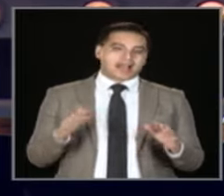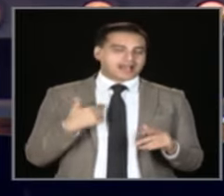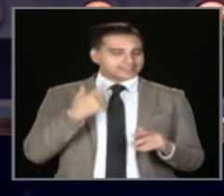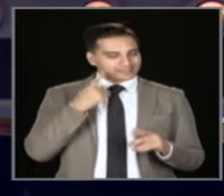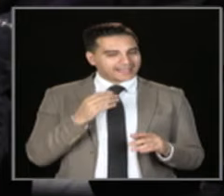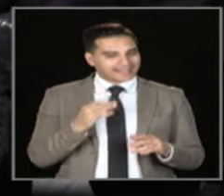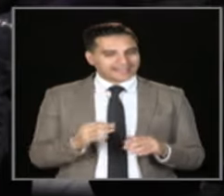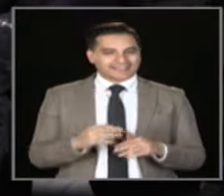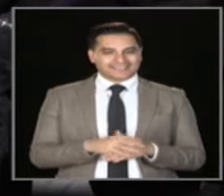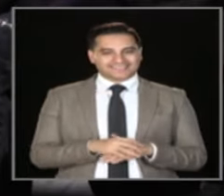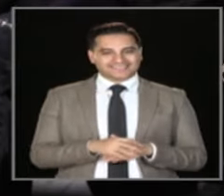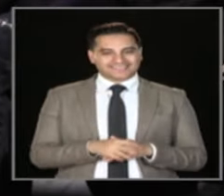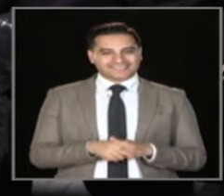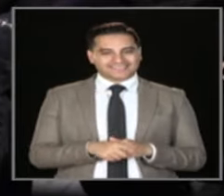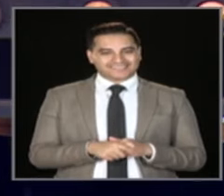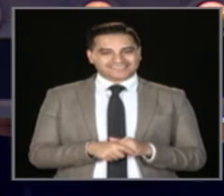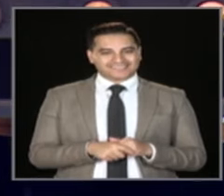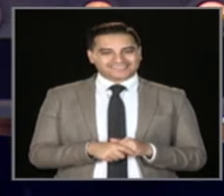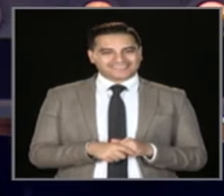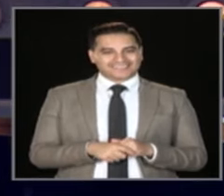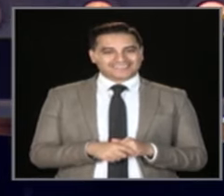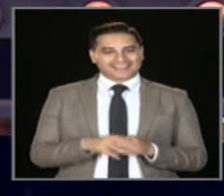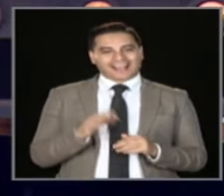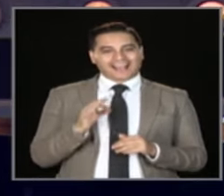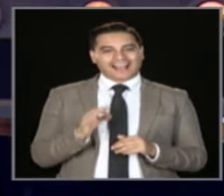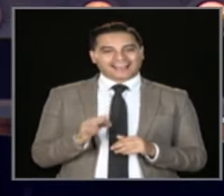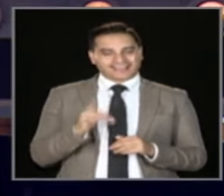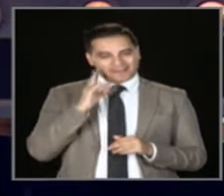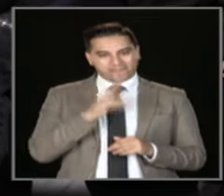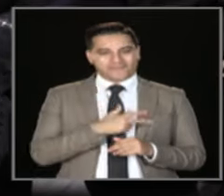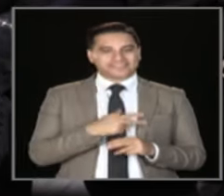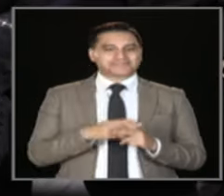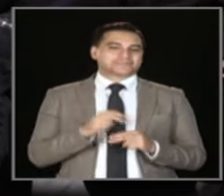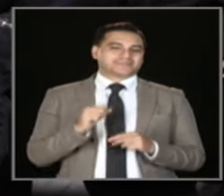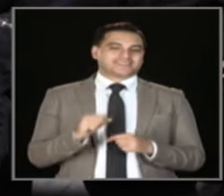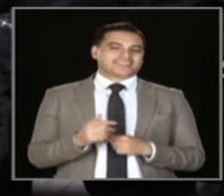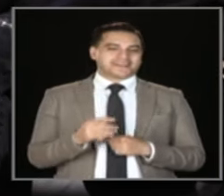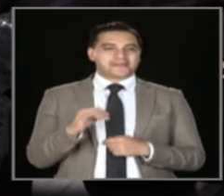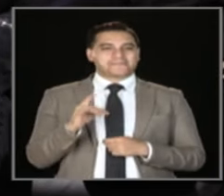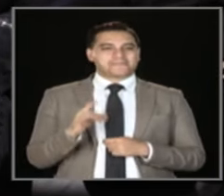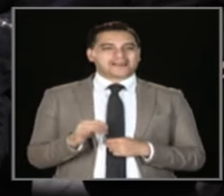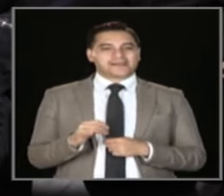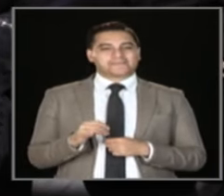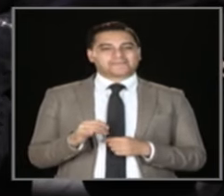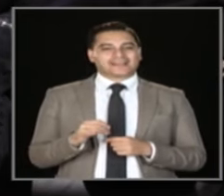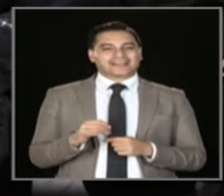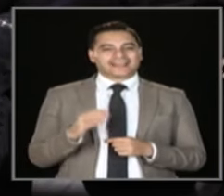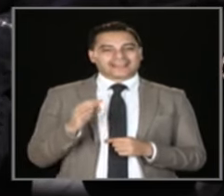عايز جدا. ده جدا دي تريد مارك باسمك مريم. جدا جدا